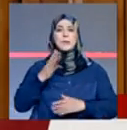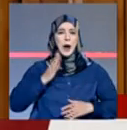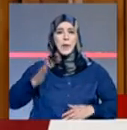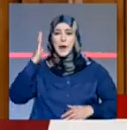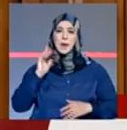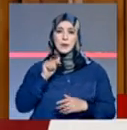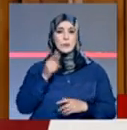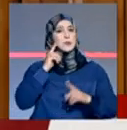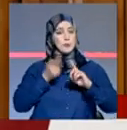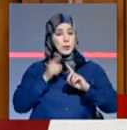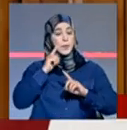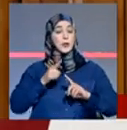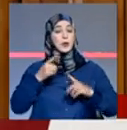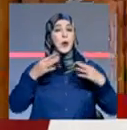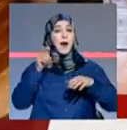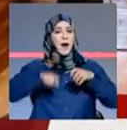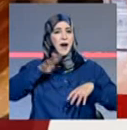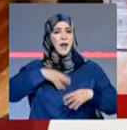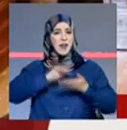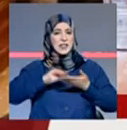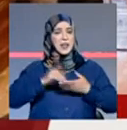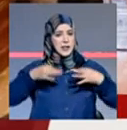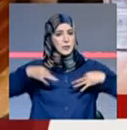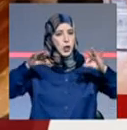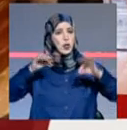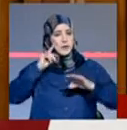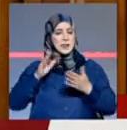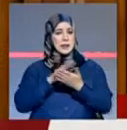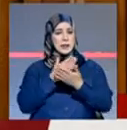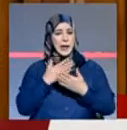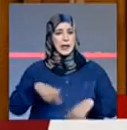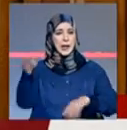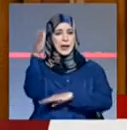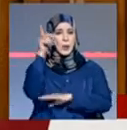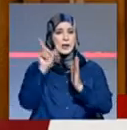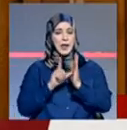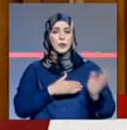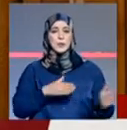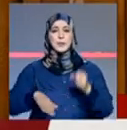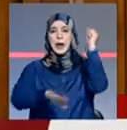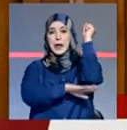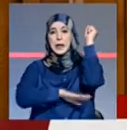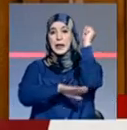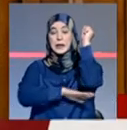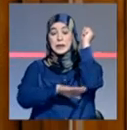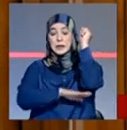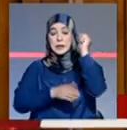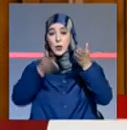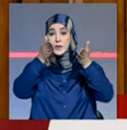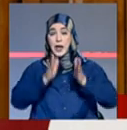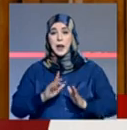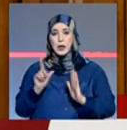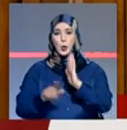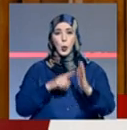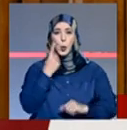على أهمية استقلالية القضاء الإداري في تحقيق دولة القانون. الركيزة الأساسية